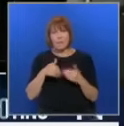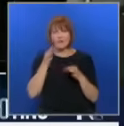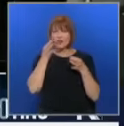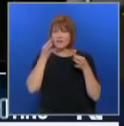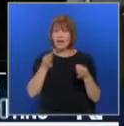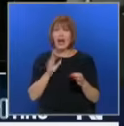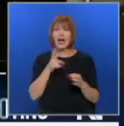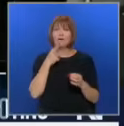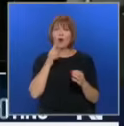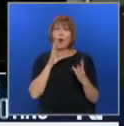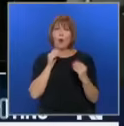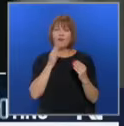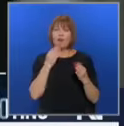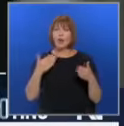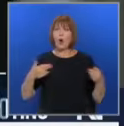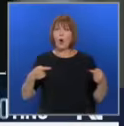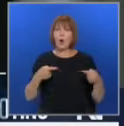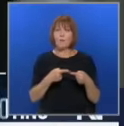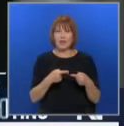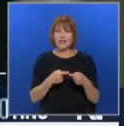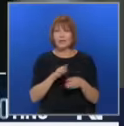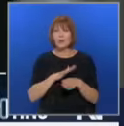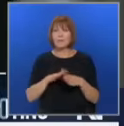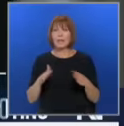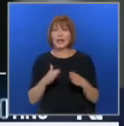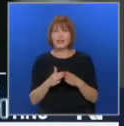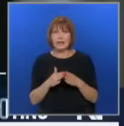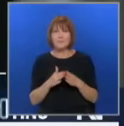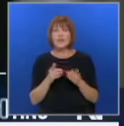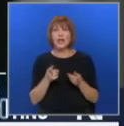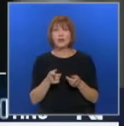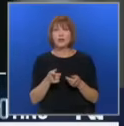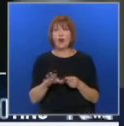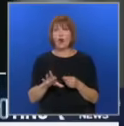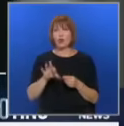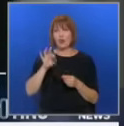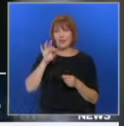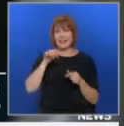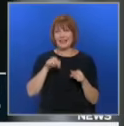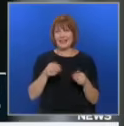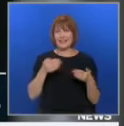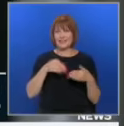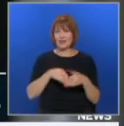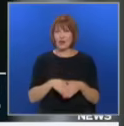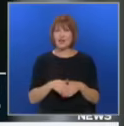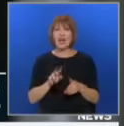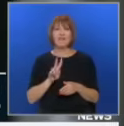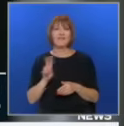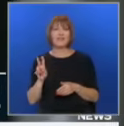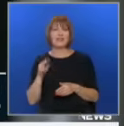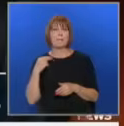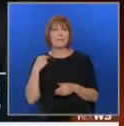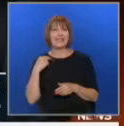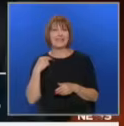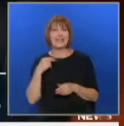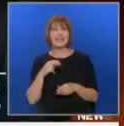какво говори опонента му в надпреварата за Белия дом. Колкото до номинирания тази нощ за кандидат за вице-президент